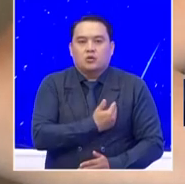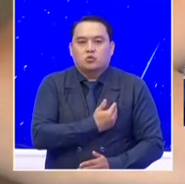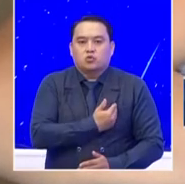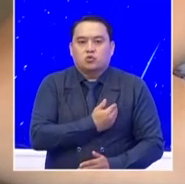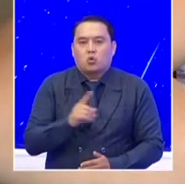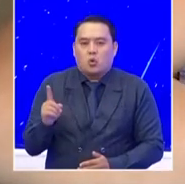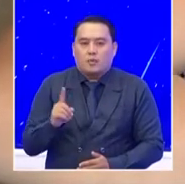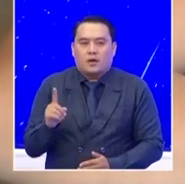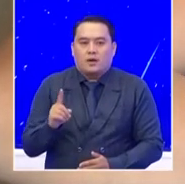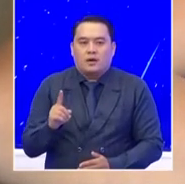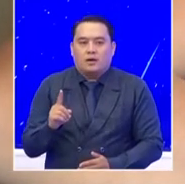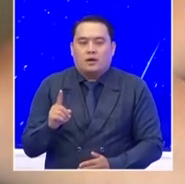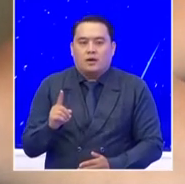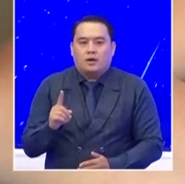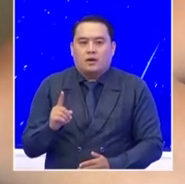Хочу, чтобы